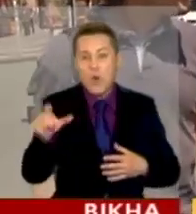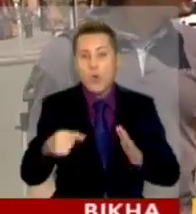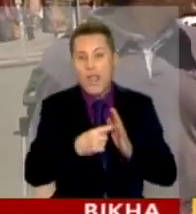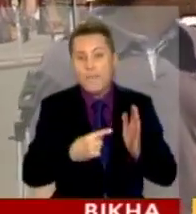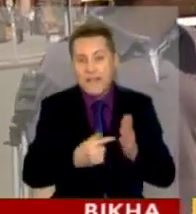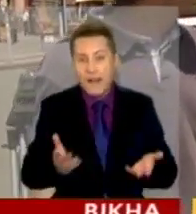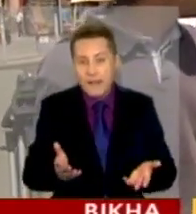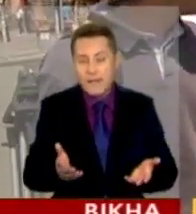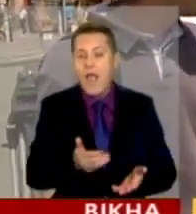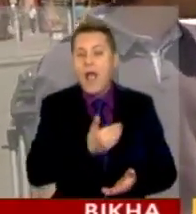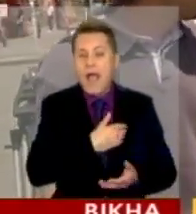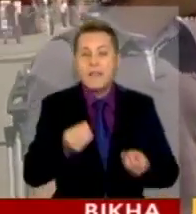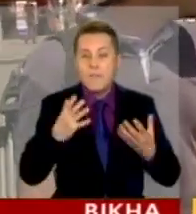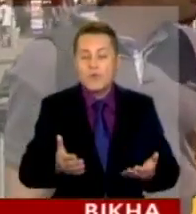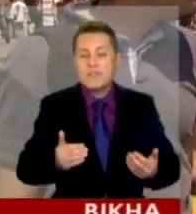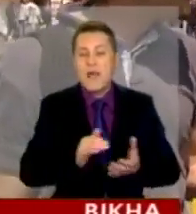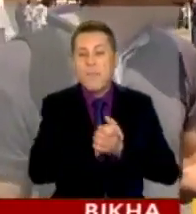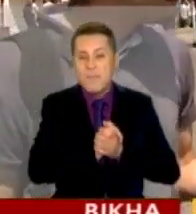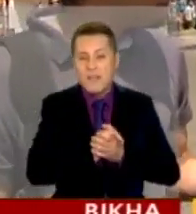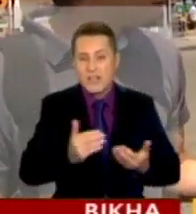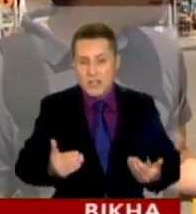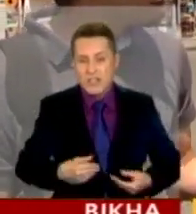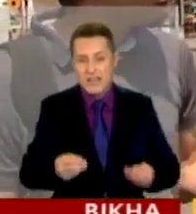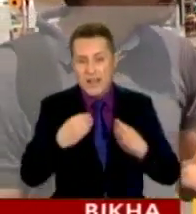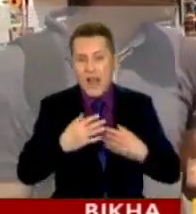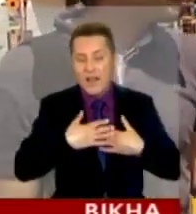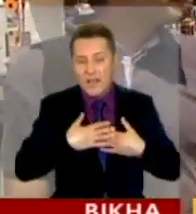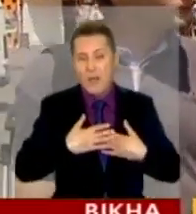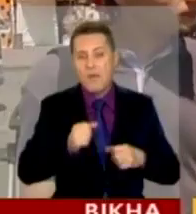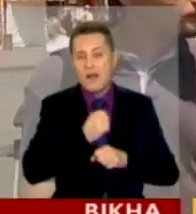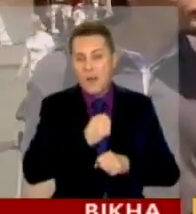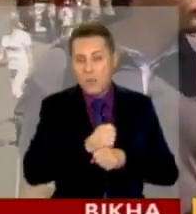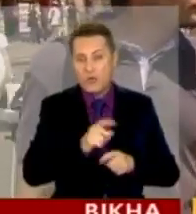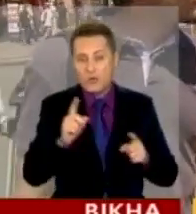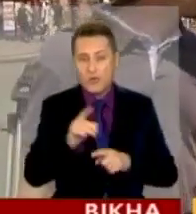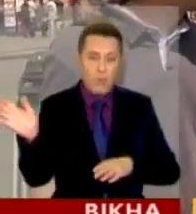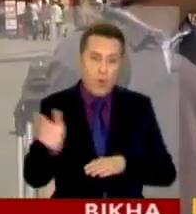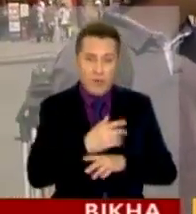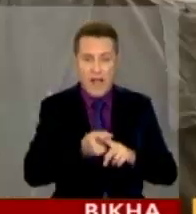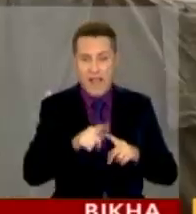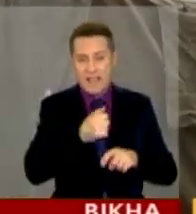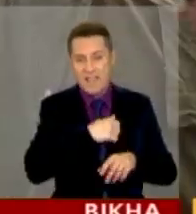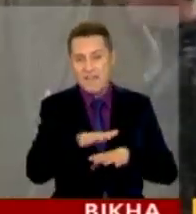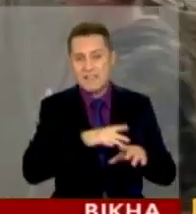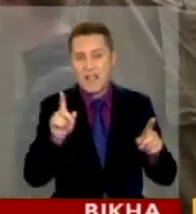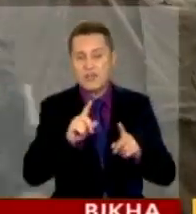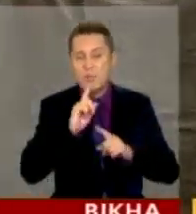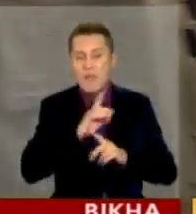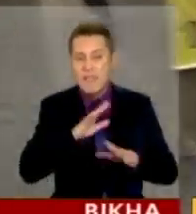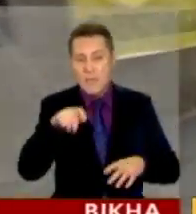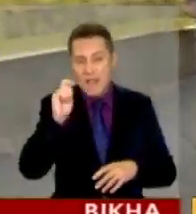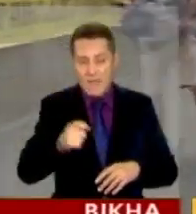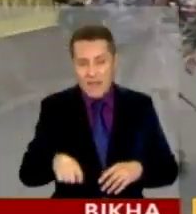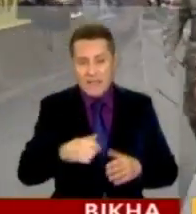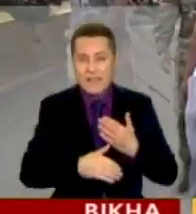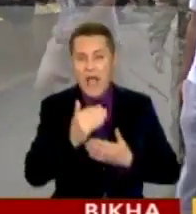хочемо просто мирно жити, щоб дали нам роботу, правильно. І все, щоб вивели ці війська, щоб не було війни. Втім, уже наостанок Дмитро